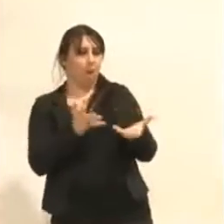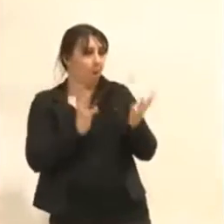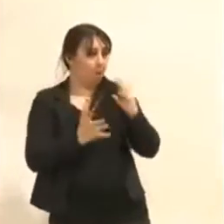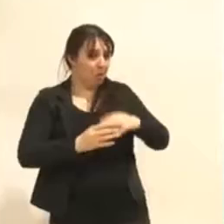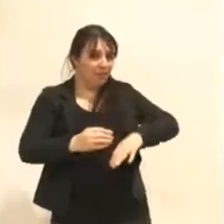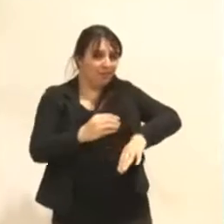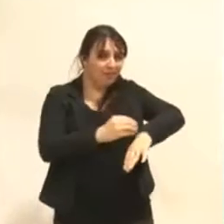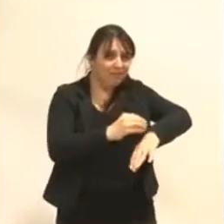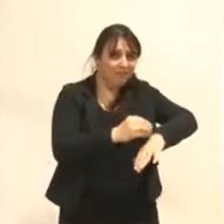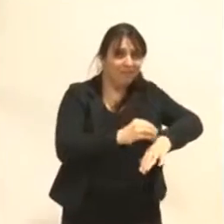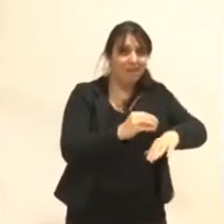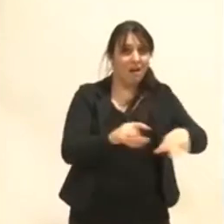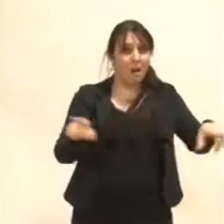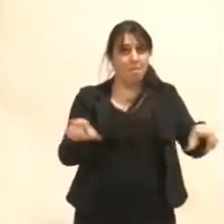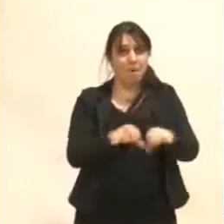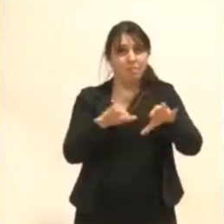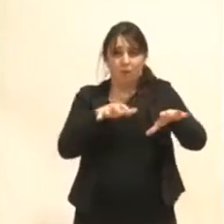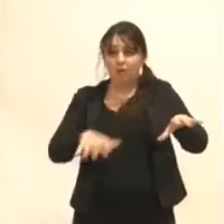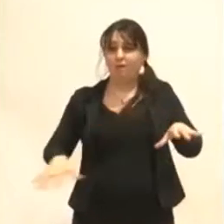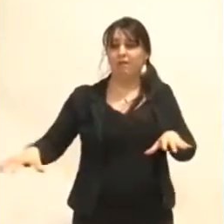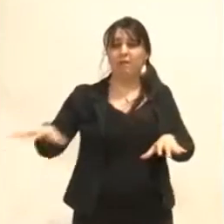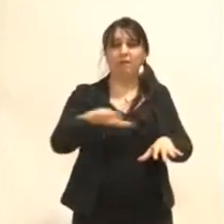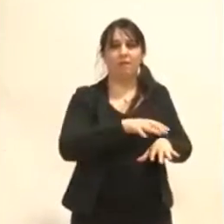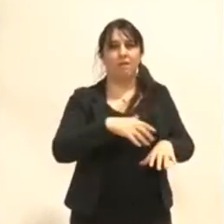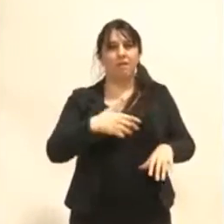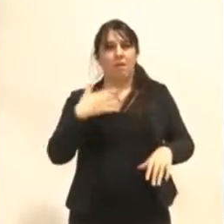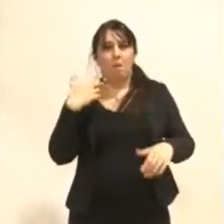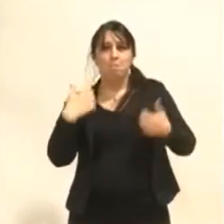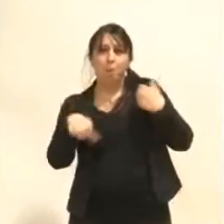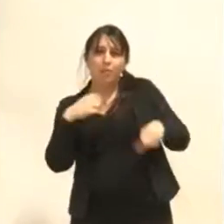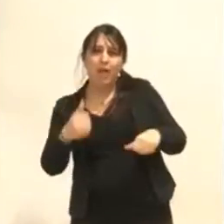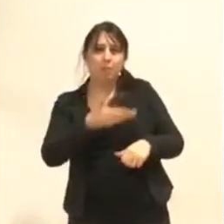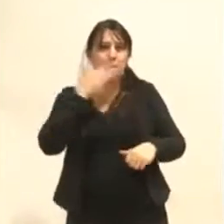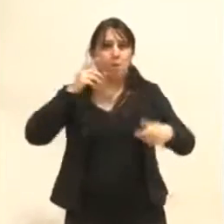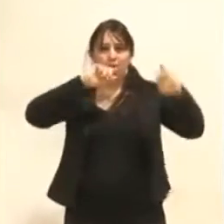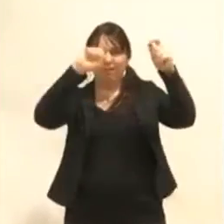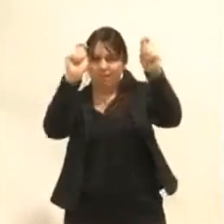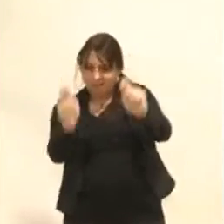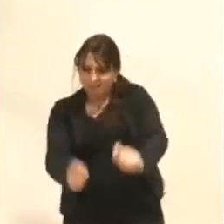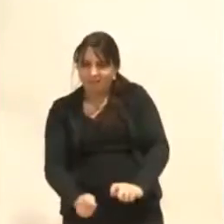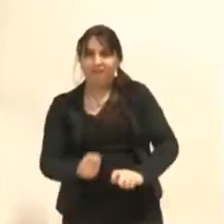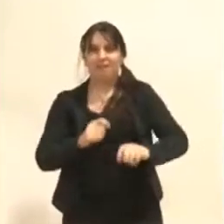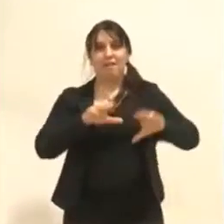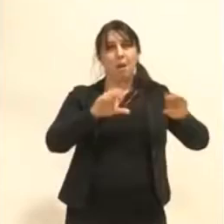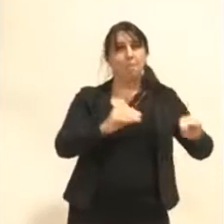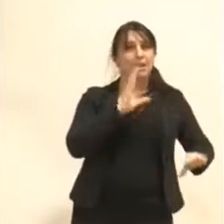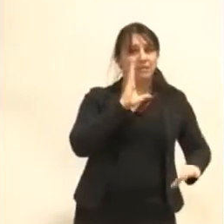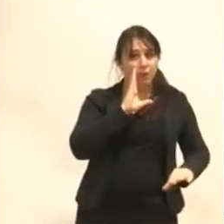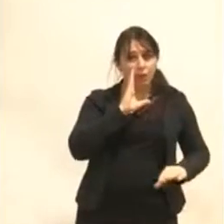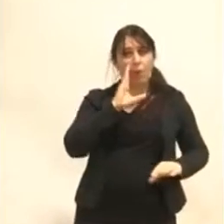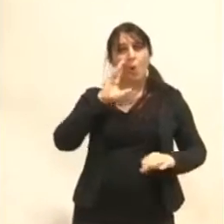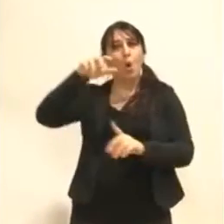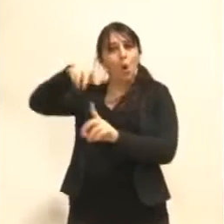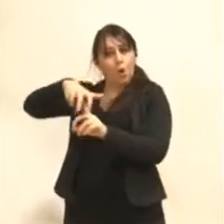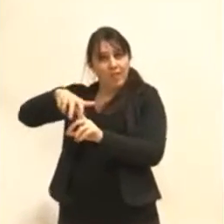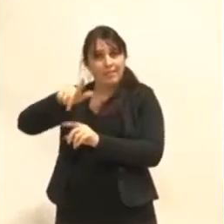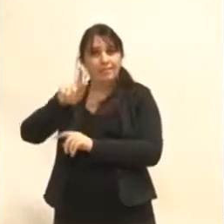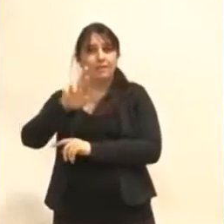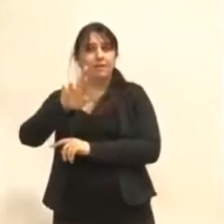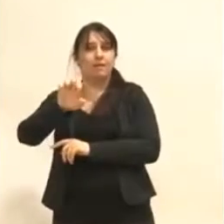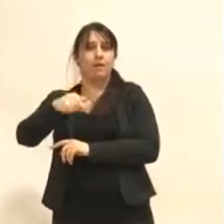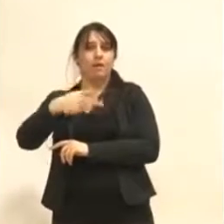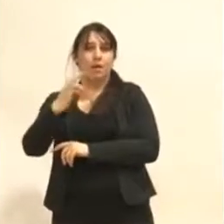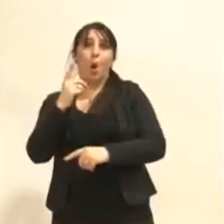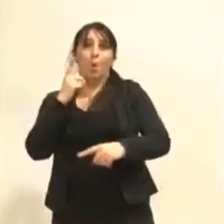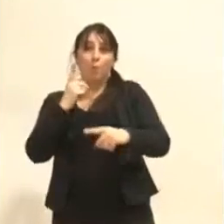ce même périmètre, appréhender et moderniser dans son ensemble la place Victor Hugo, la place Grenette, mais aussi le Jardin de